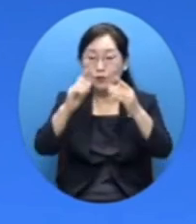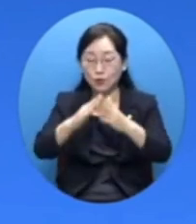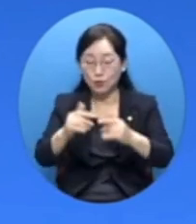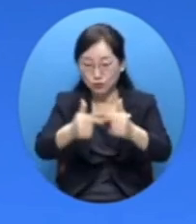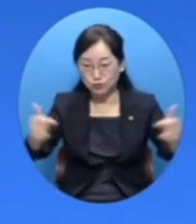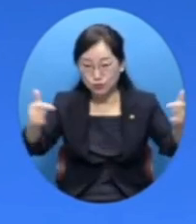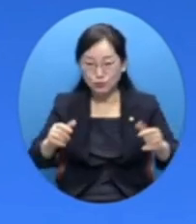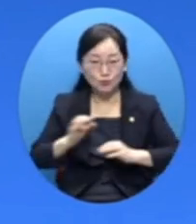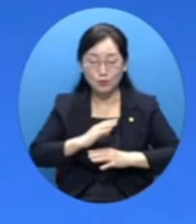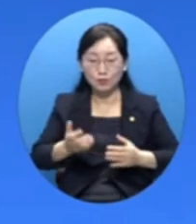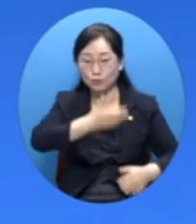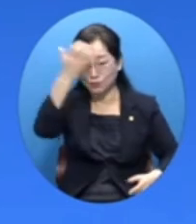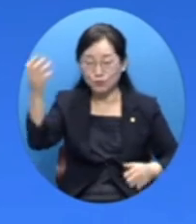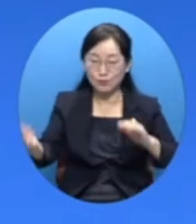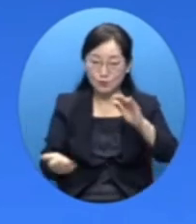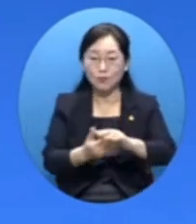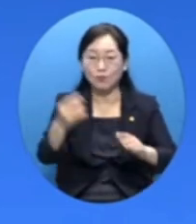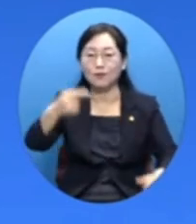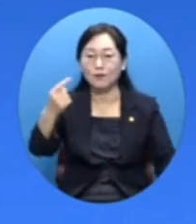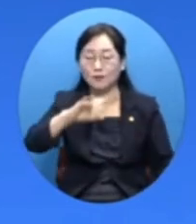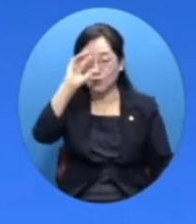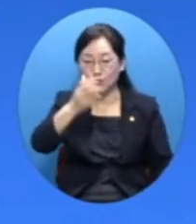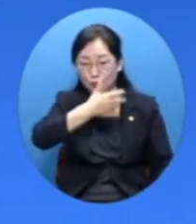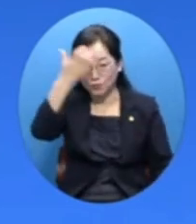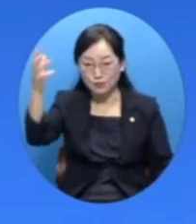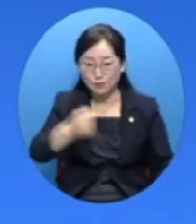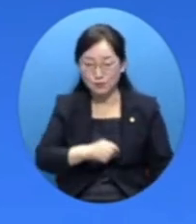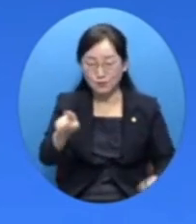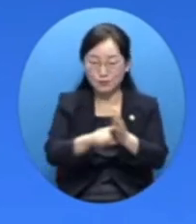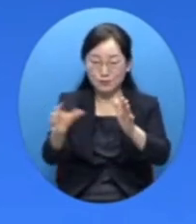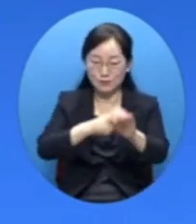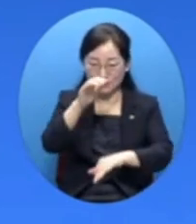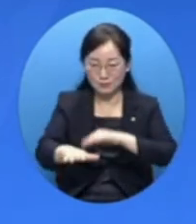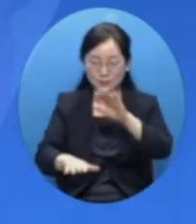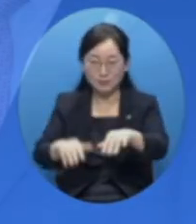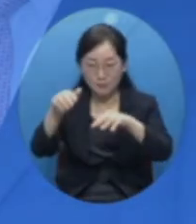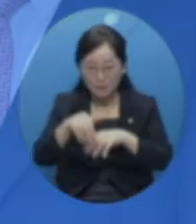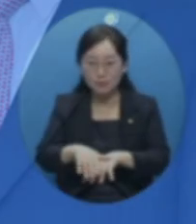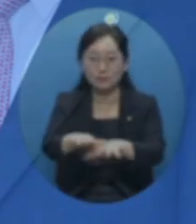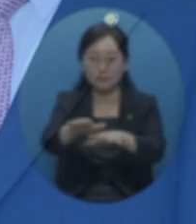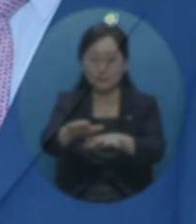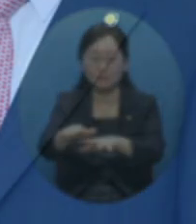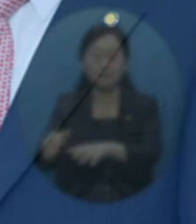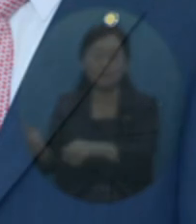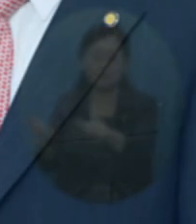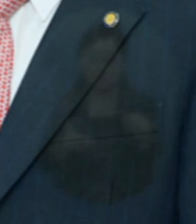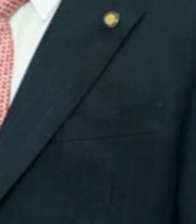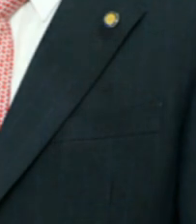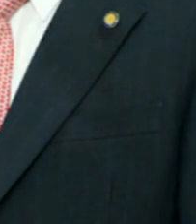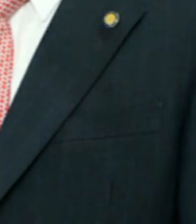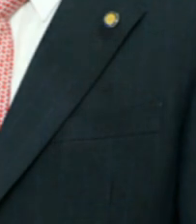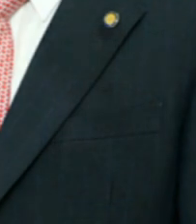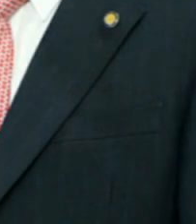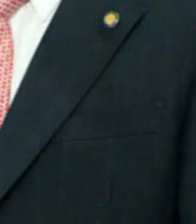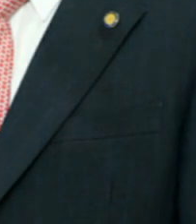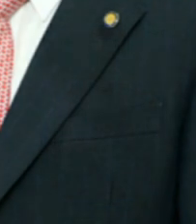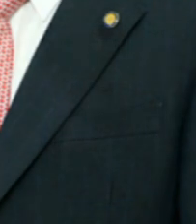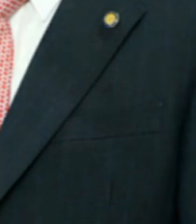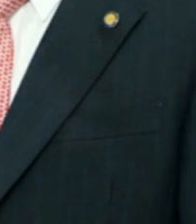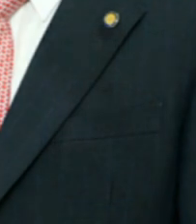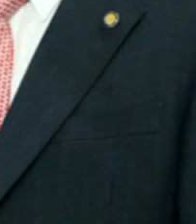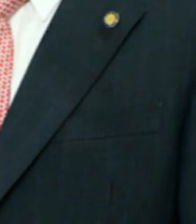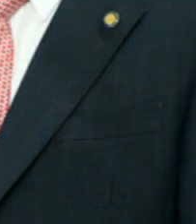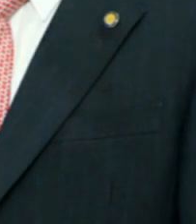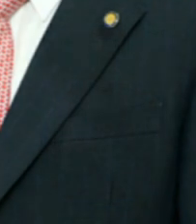이루어질 것입니다 아멘 거룩한 꿈을 갖고 믿음으로 전진 또 전진 또 전진하는 우리 모두가 되십시다